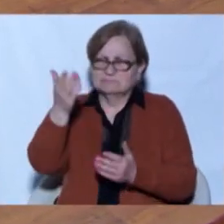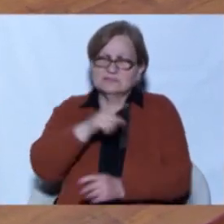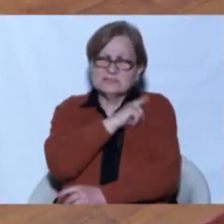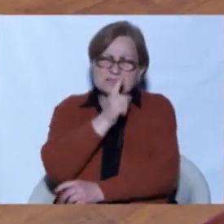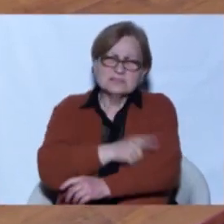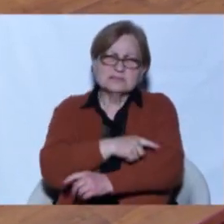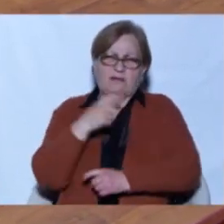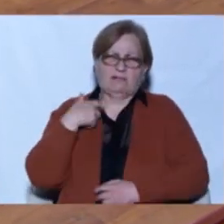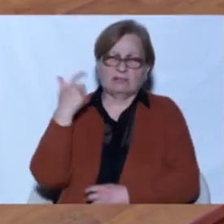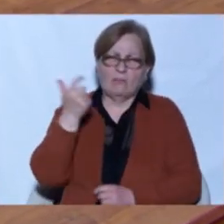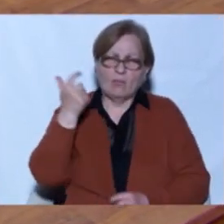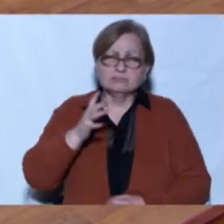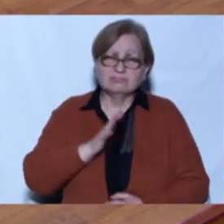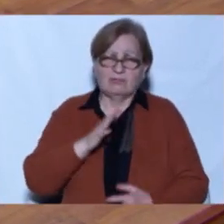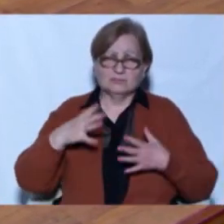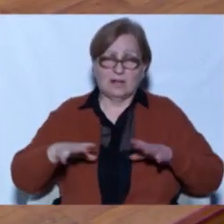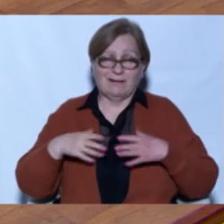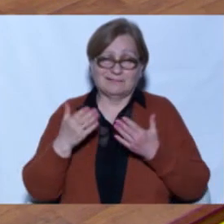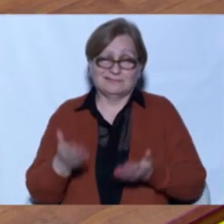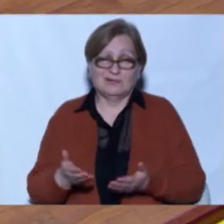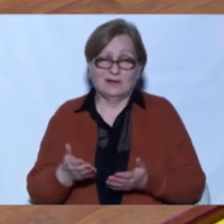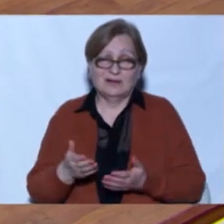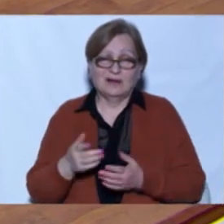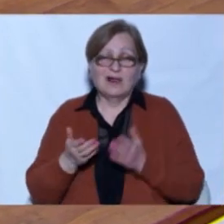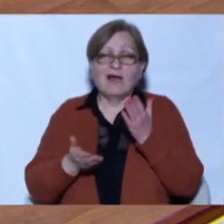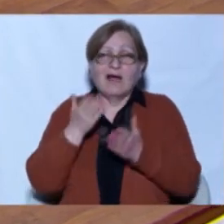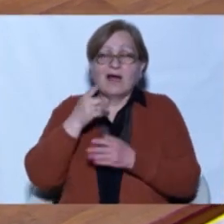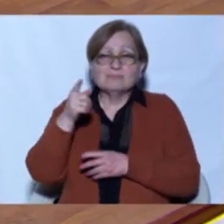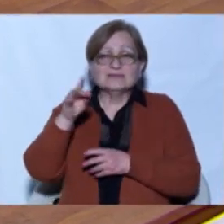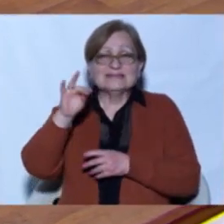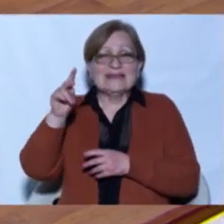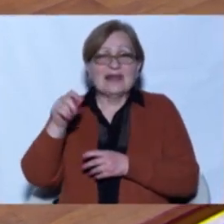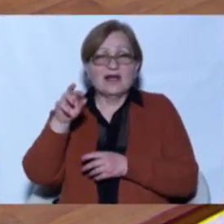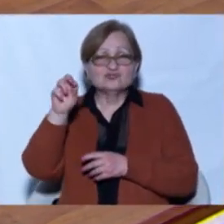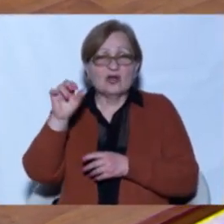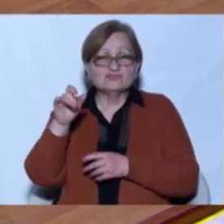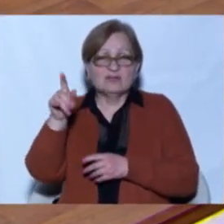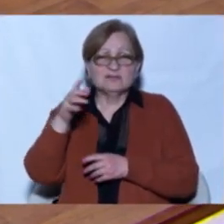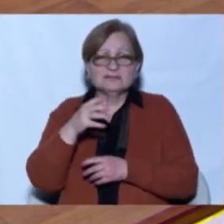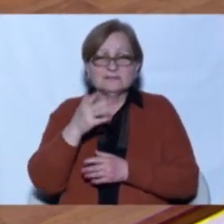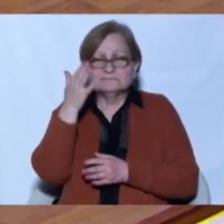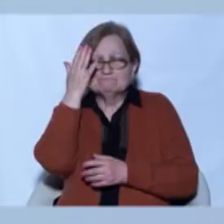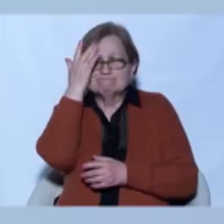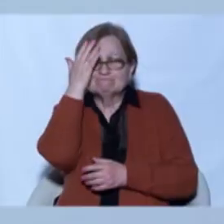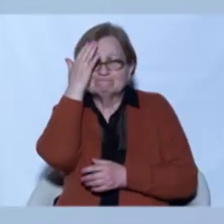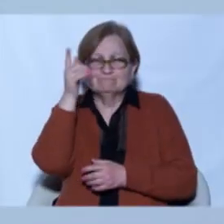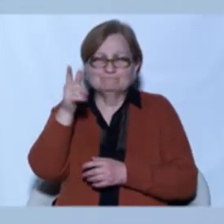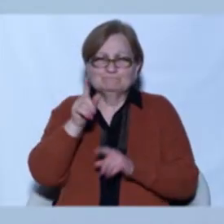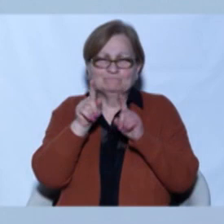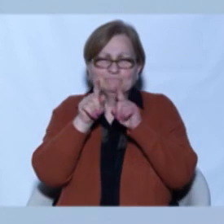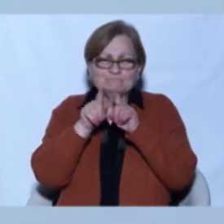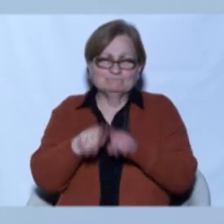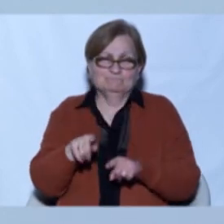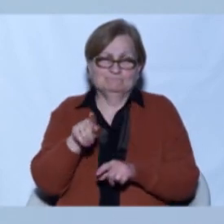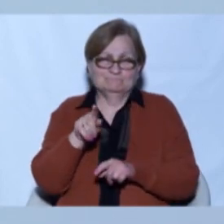ძლიერი, დამოუკიდებელი ქვეყანა. და ხომ არ მიანიშნებ, ხომ არ არის ასეთი მინიშნება, ხომ არ გვაფიქრებს ილია ჭავჭავაძე